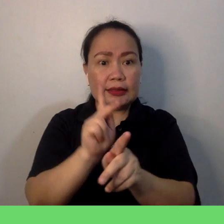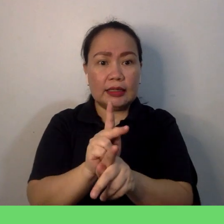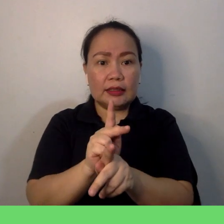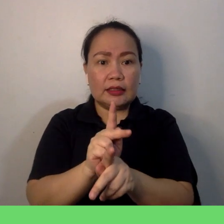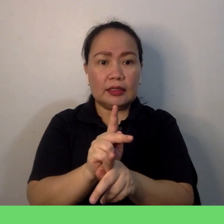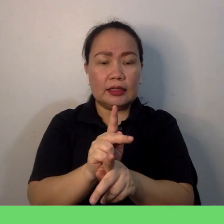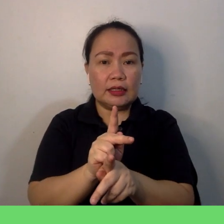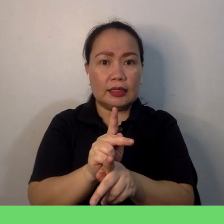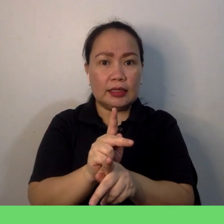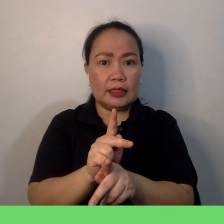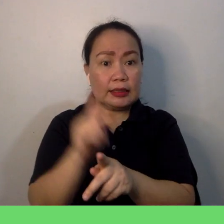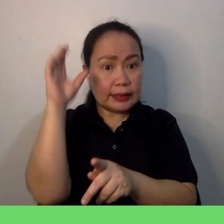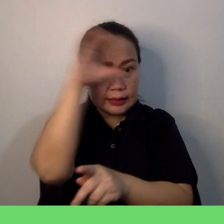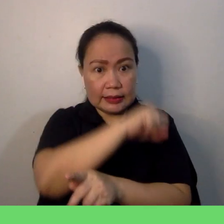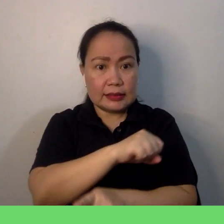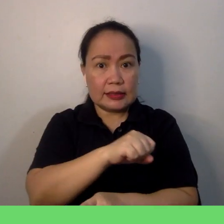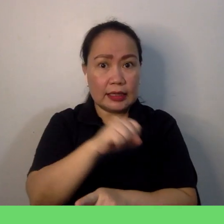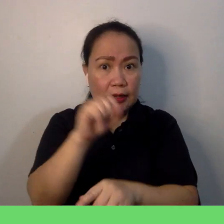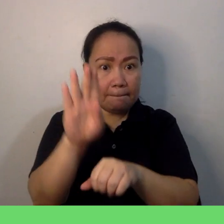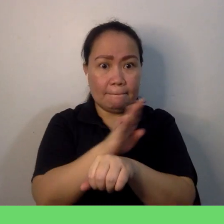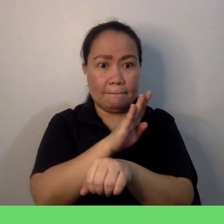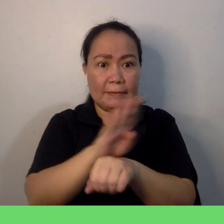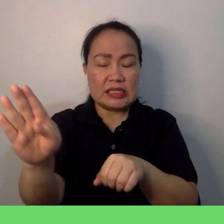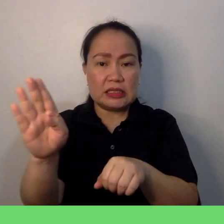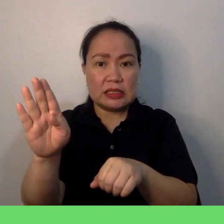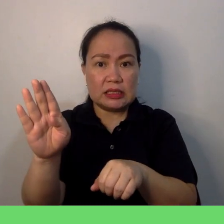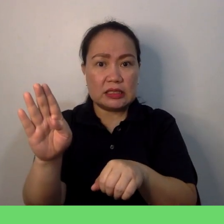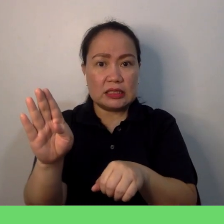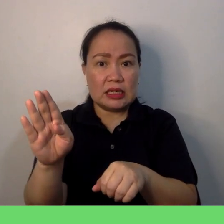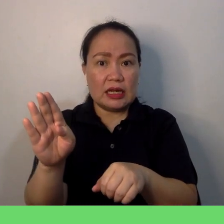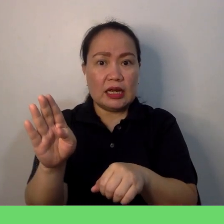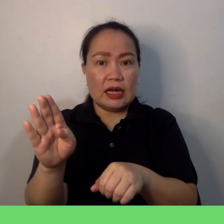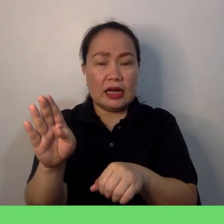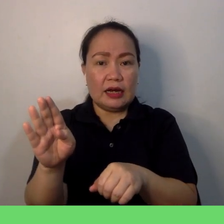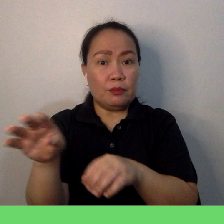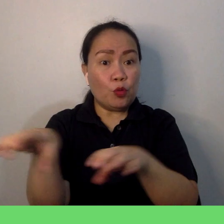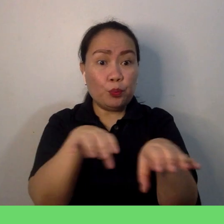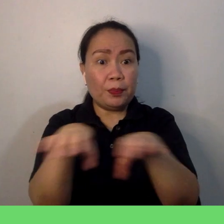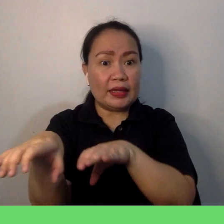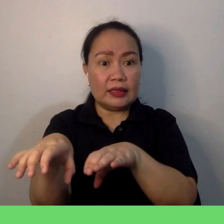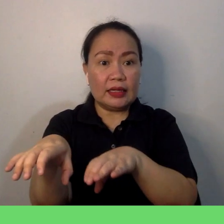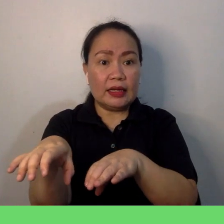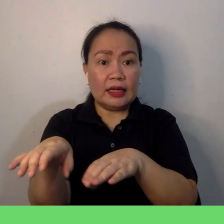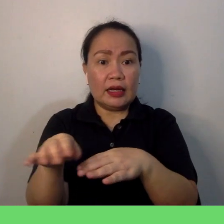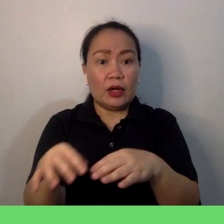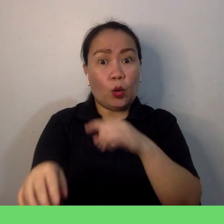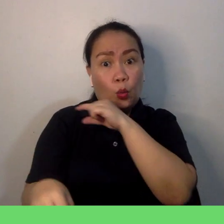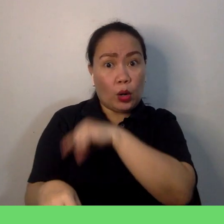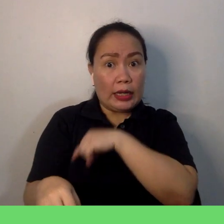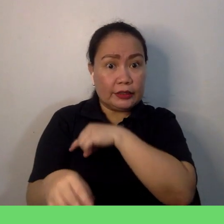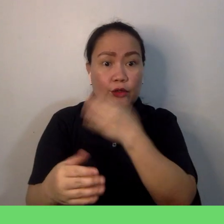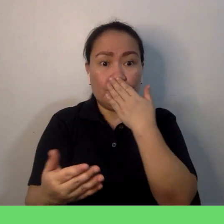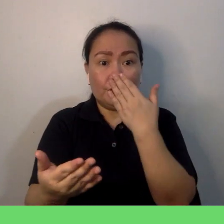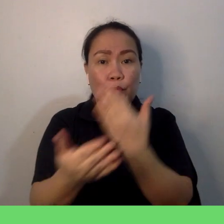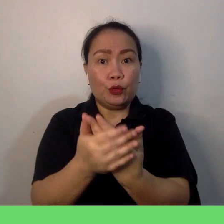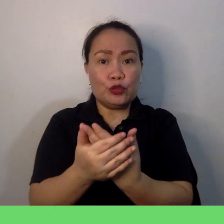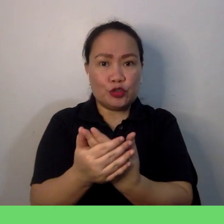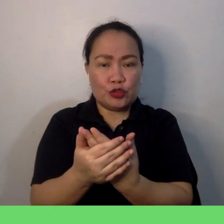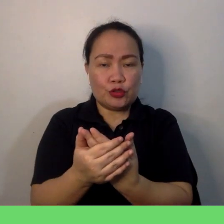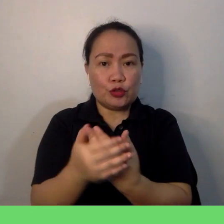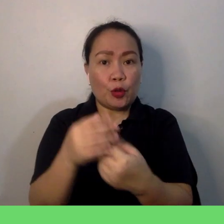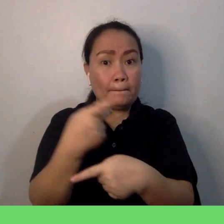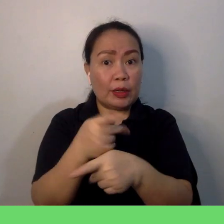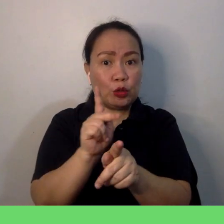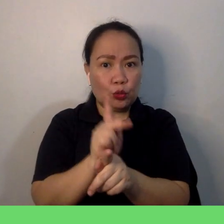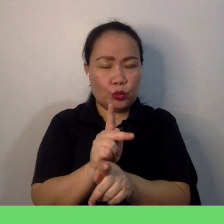Especially ngayon na pupuno na tayo ng mga business centers, and then especially in this time